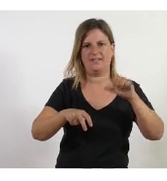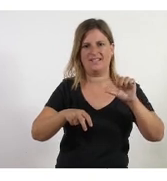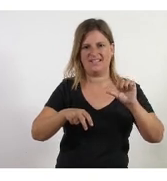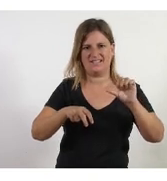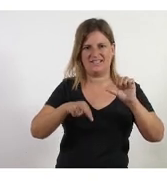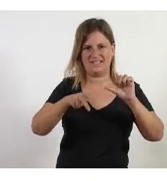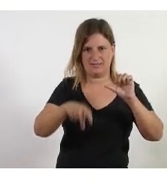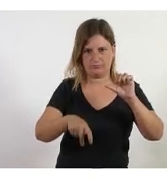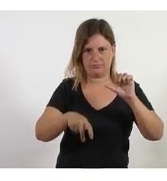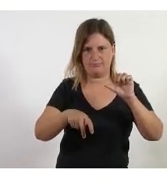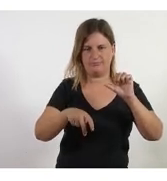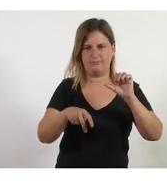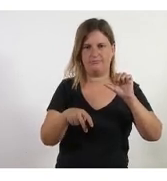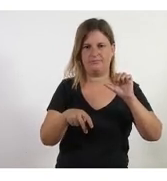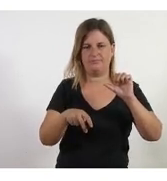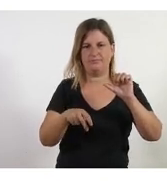Sis.